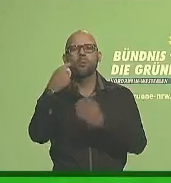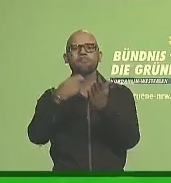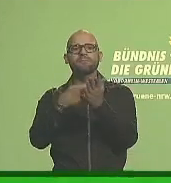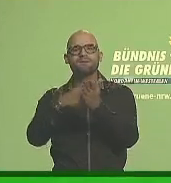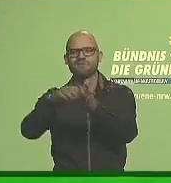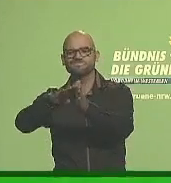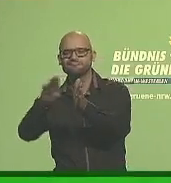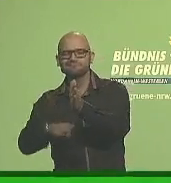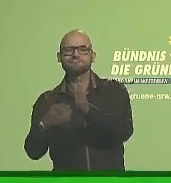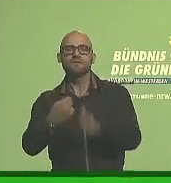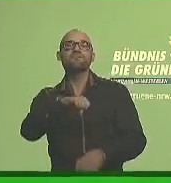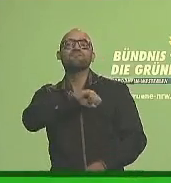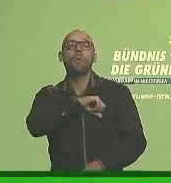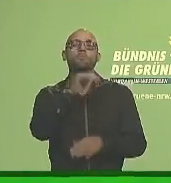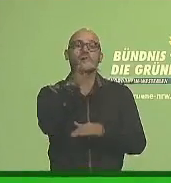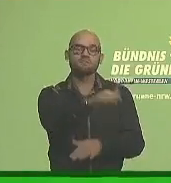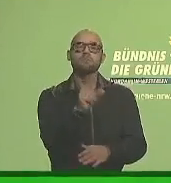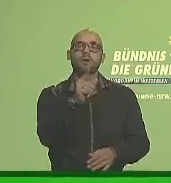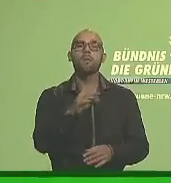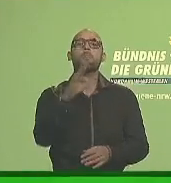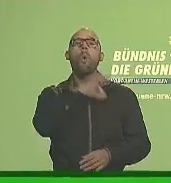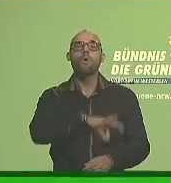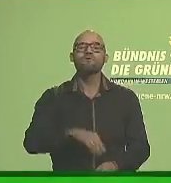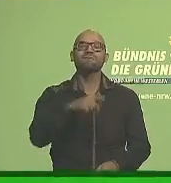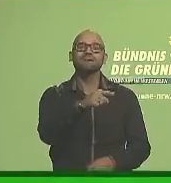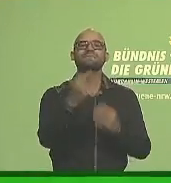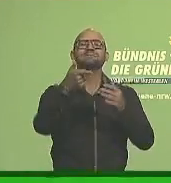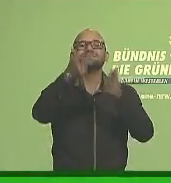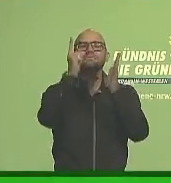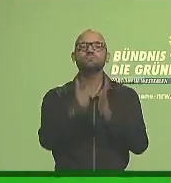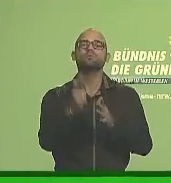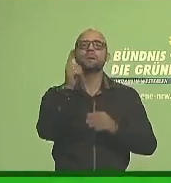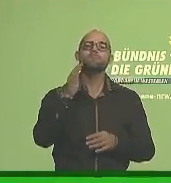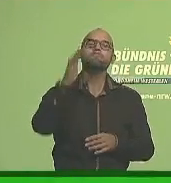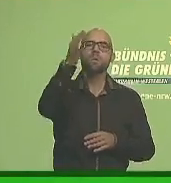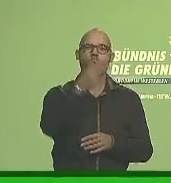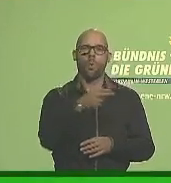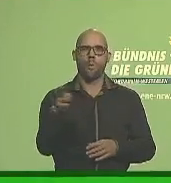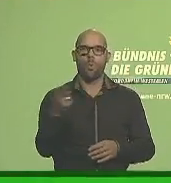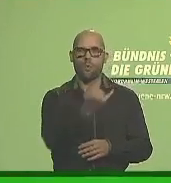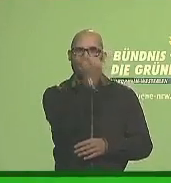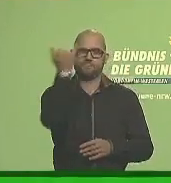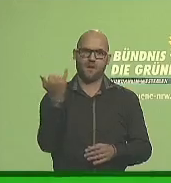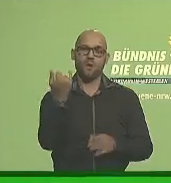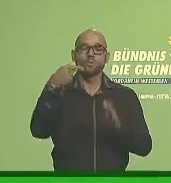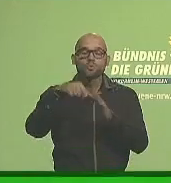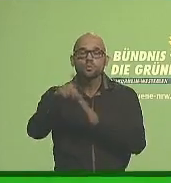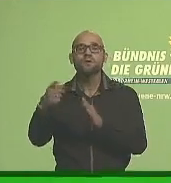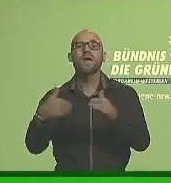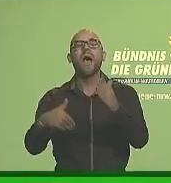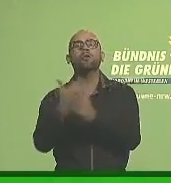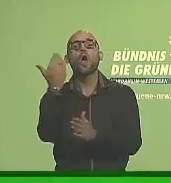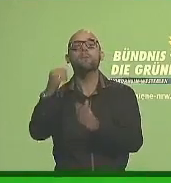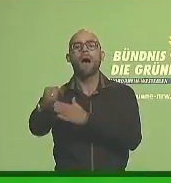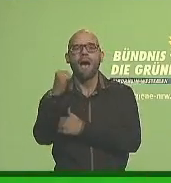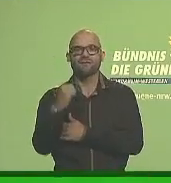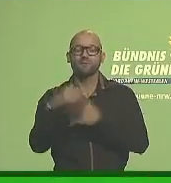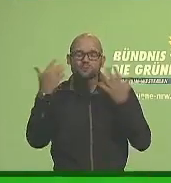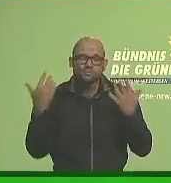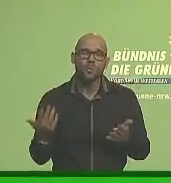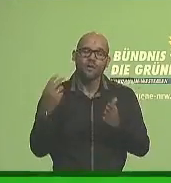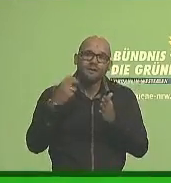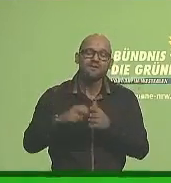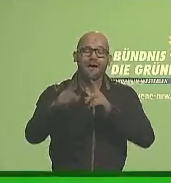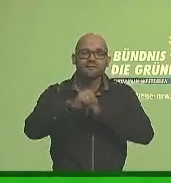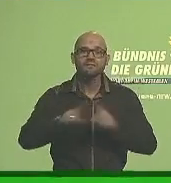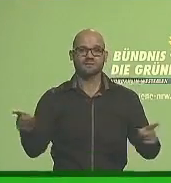das heißt, sie haben momentan einen Profit von 700 Millionen Euro im Jahr durch die Erneuerbaren. Und das kann doch wohl nicht sein, dass